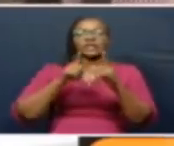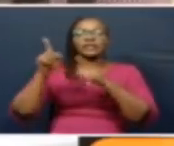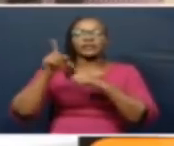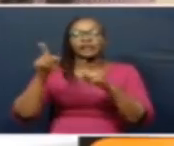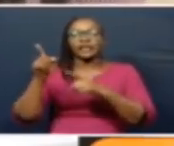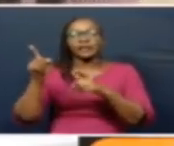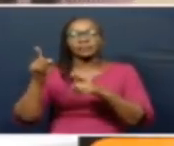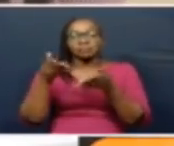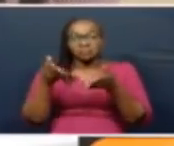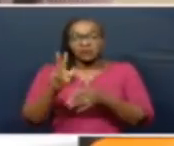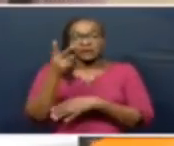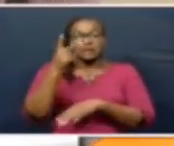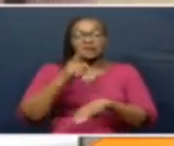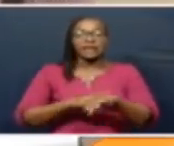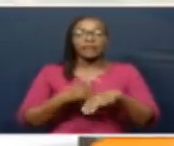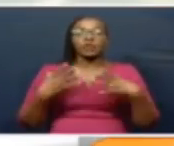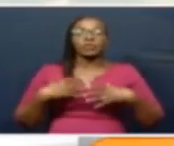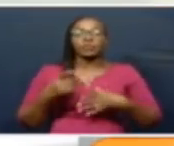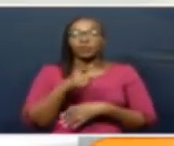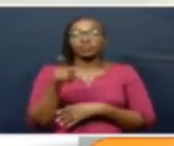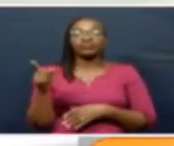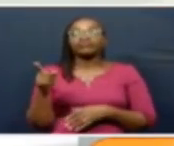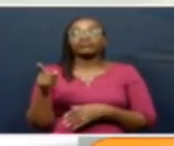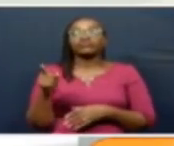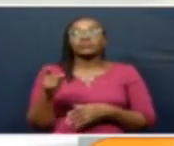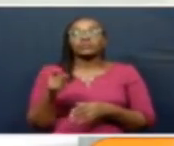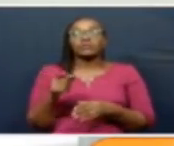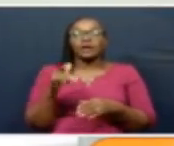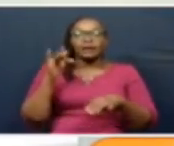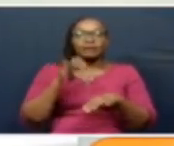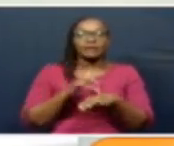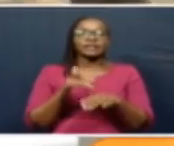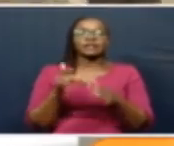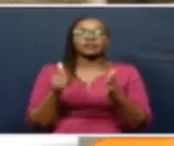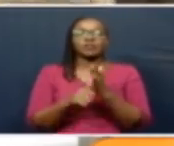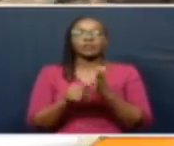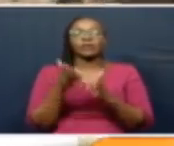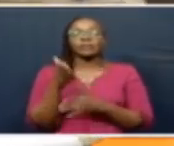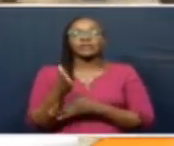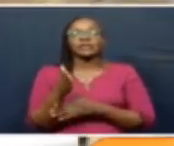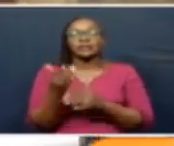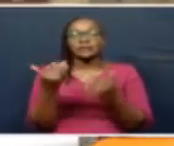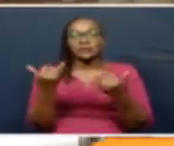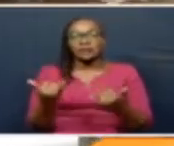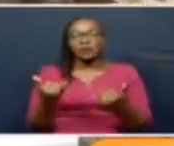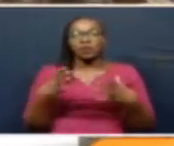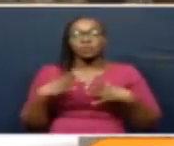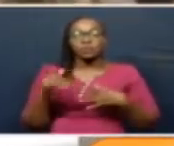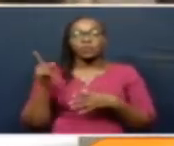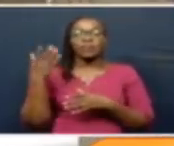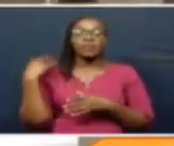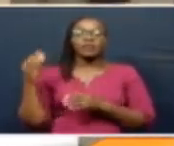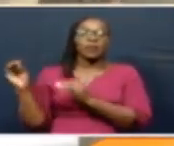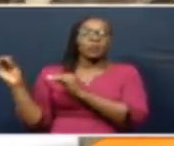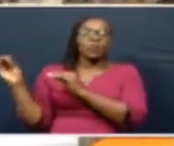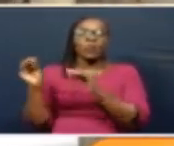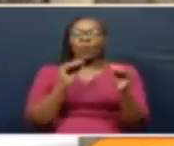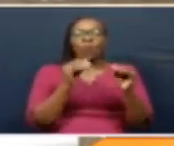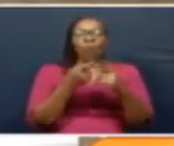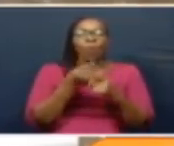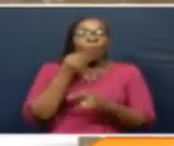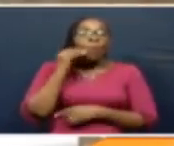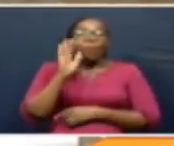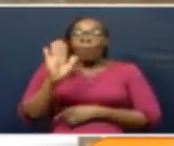Hii ni mara ya pili kwa wakazi hawa kufikiwa na baa hili. Wakazi hawa walilazimika kuhama makazi yao mwanzoni mwa wiki